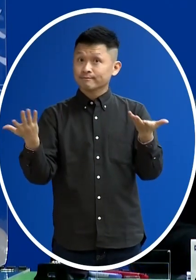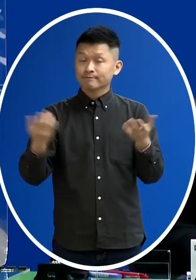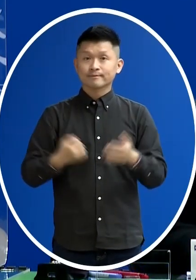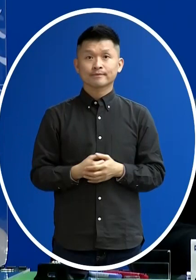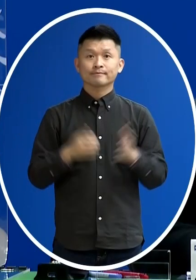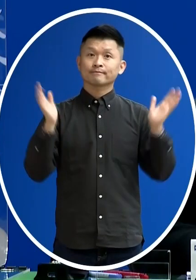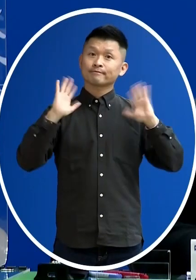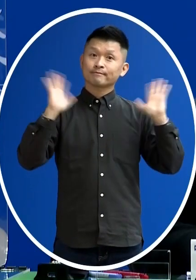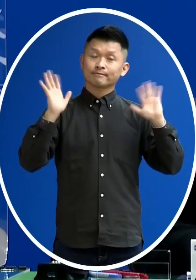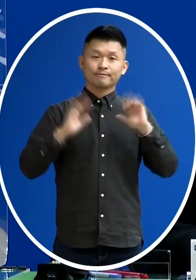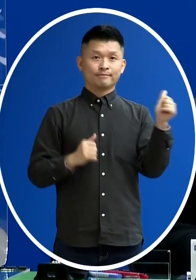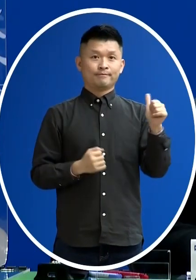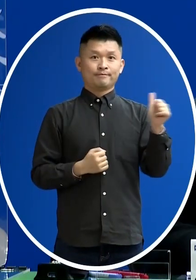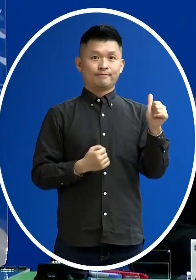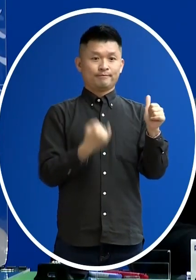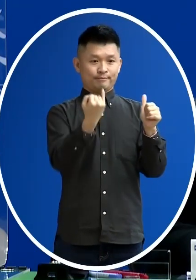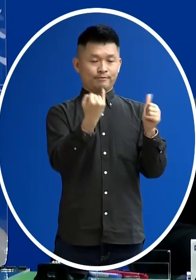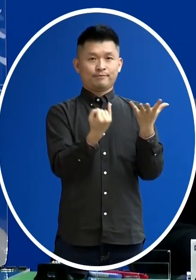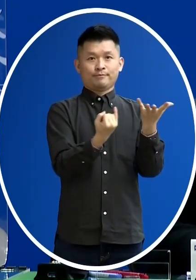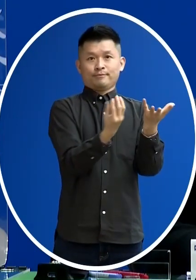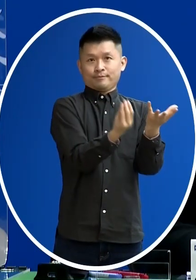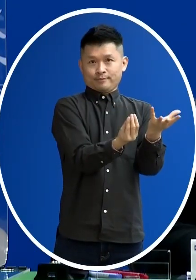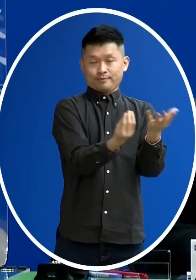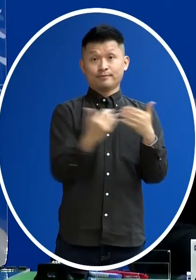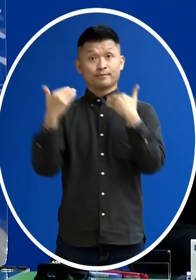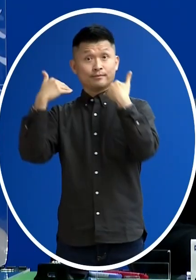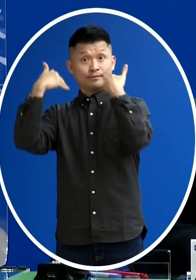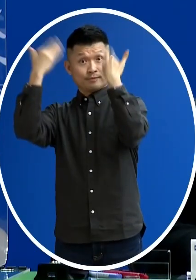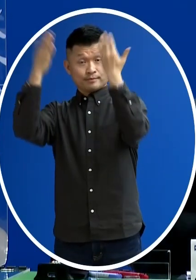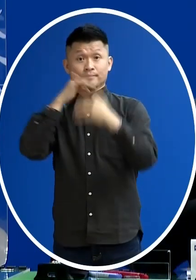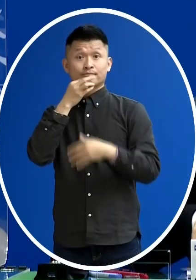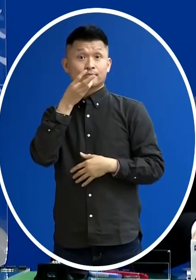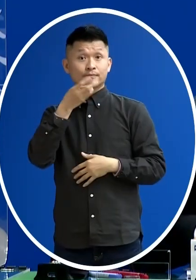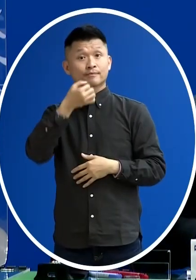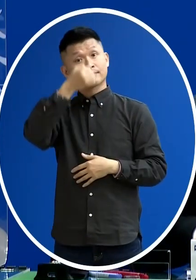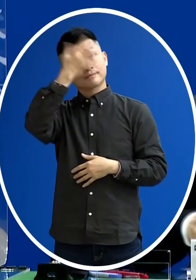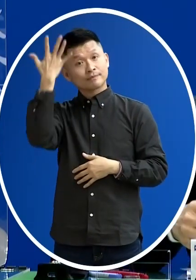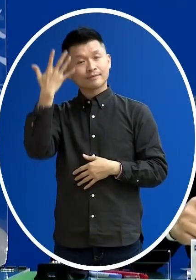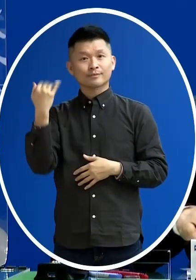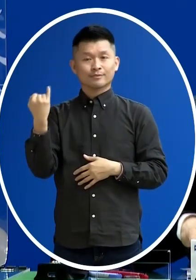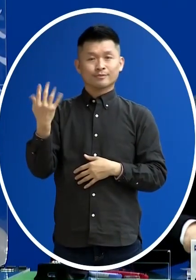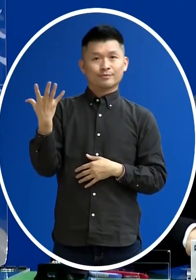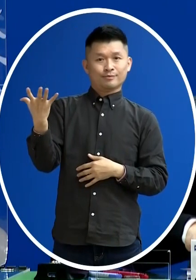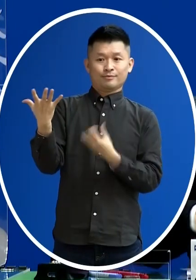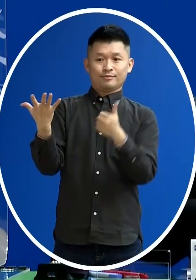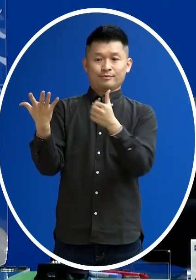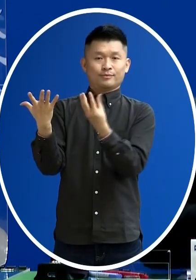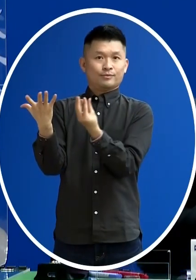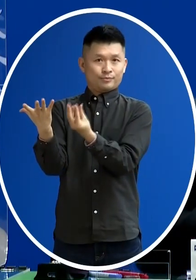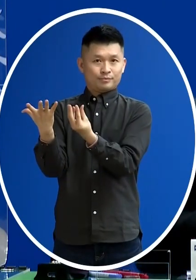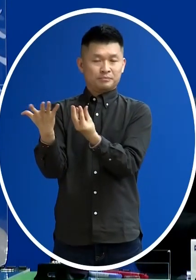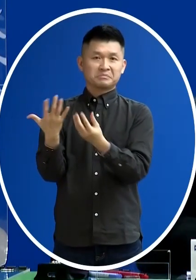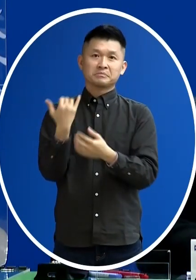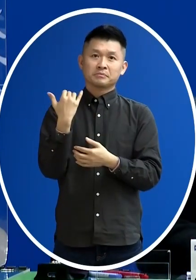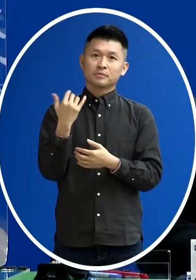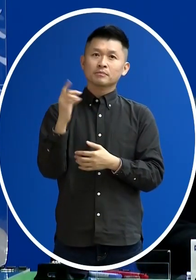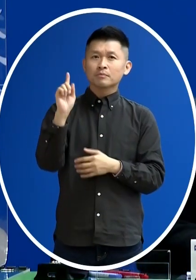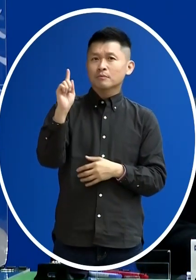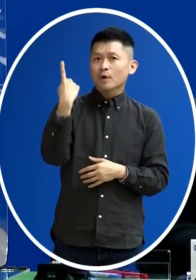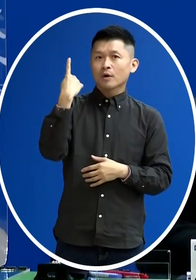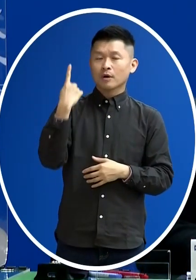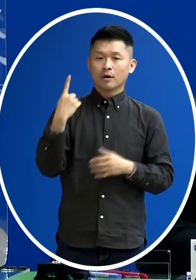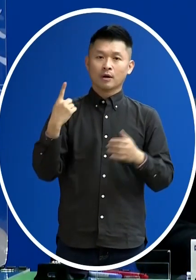说儿童是以男生稍微多一点那成人青少年部分是女性稍微多一点，可能是跟照顾者或